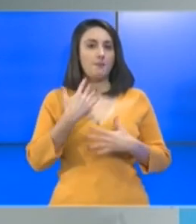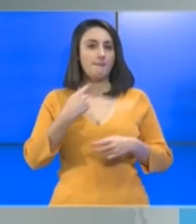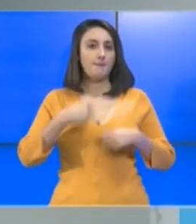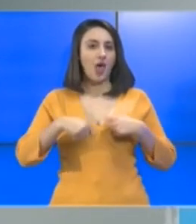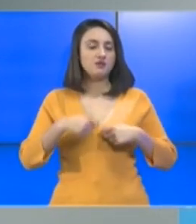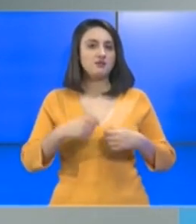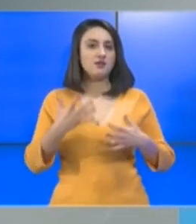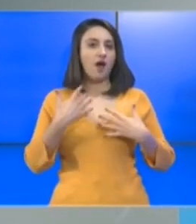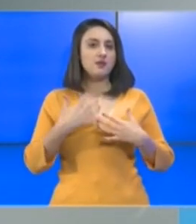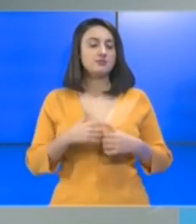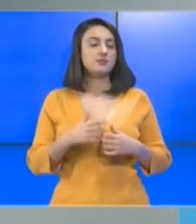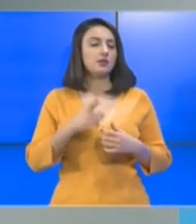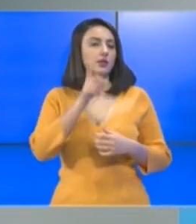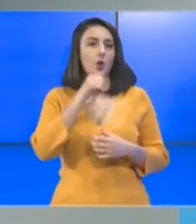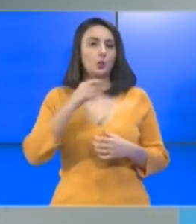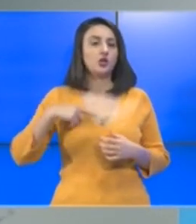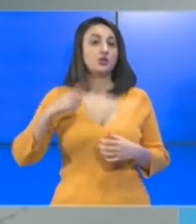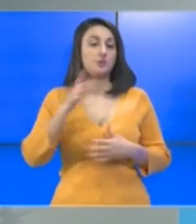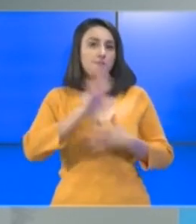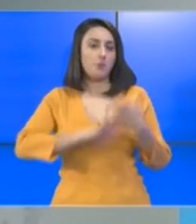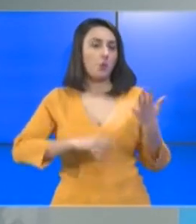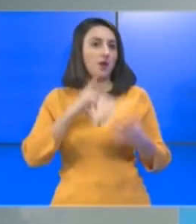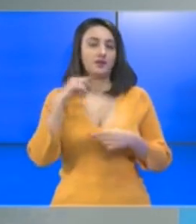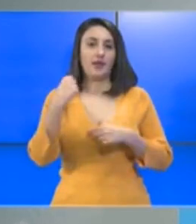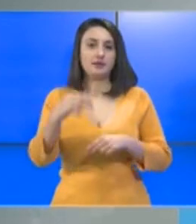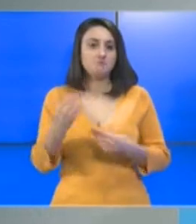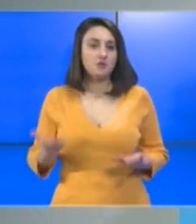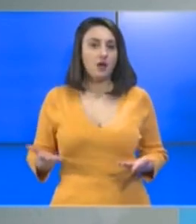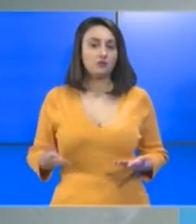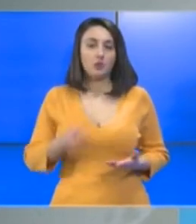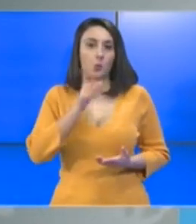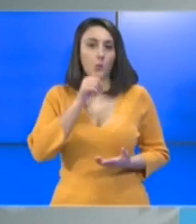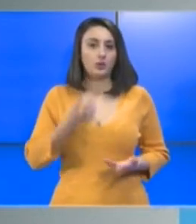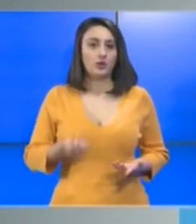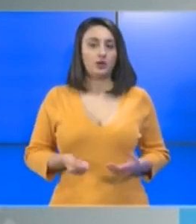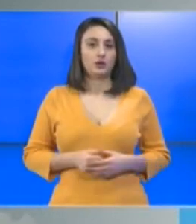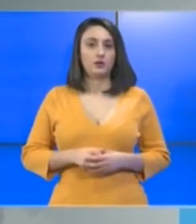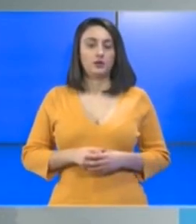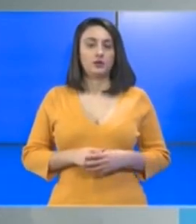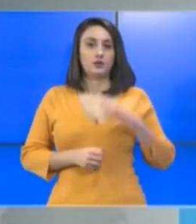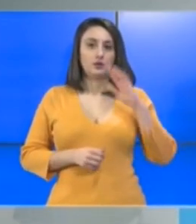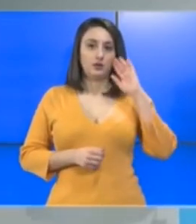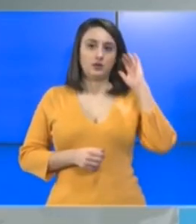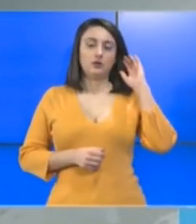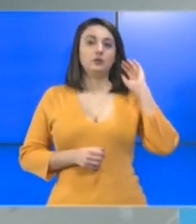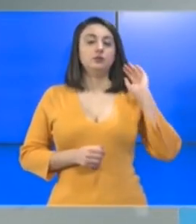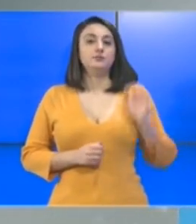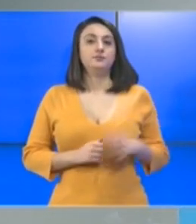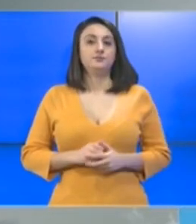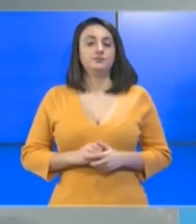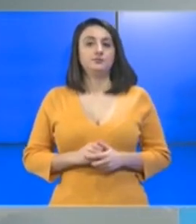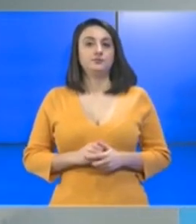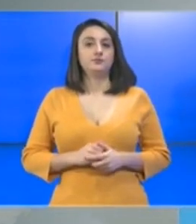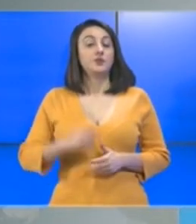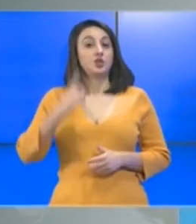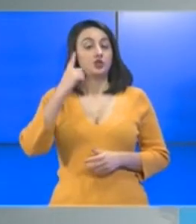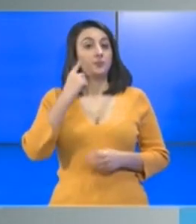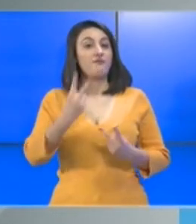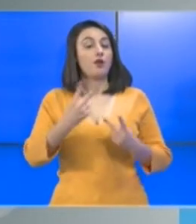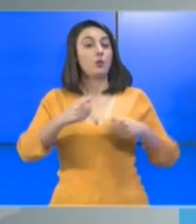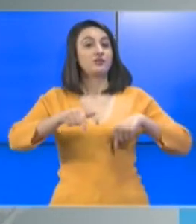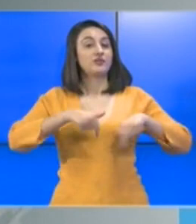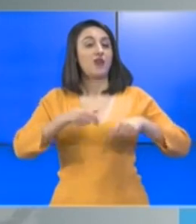plastic ars. De unde această poluare inexplicabilă până la urmă în capitală? Și spun inexplicabilă pentru că știm foarte bine, valorile de trafic